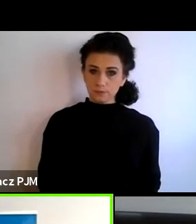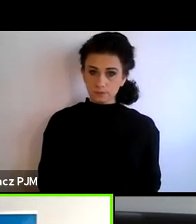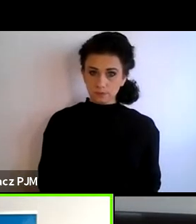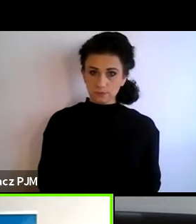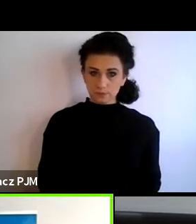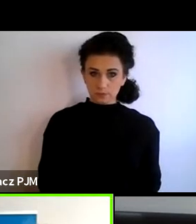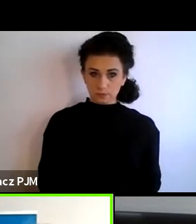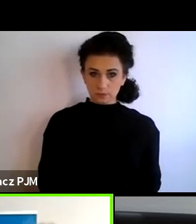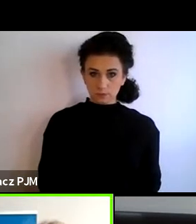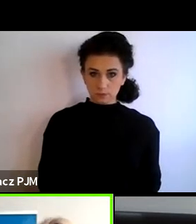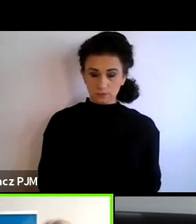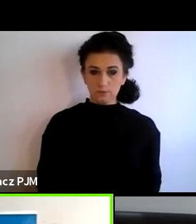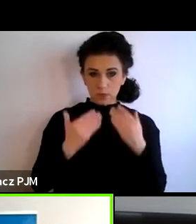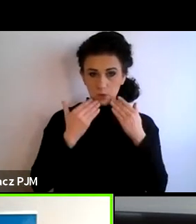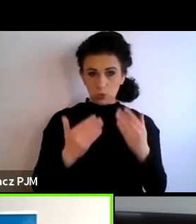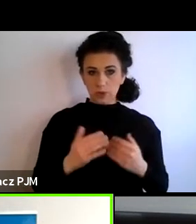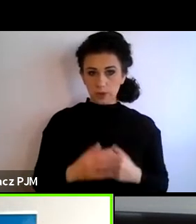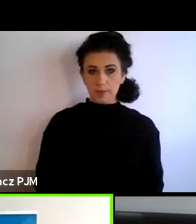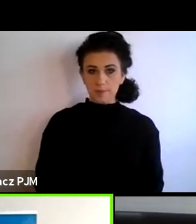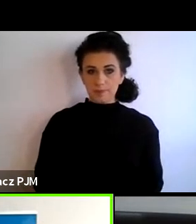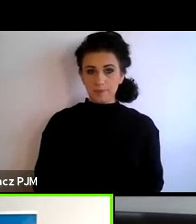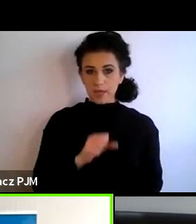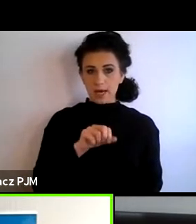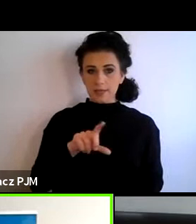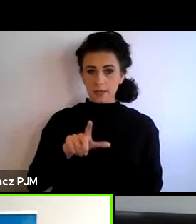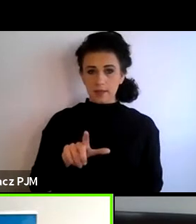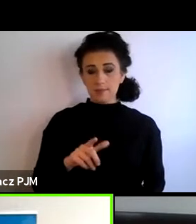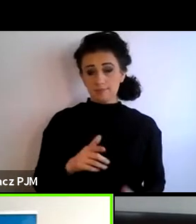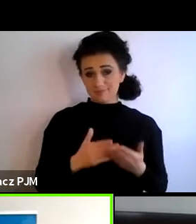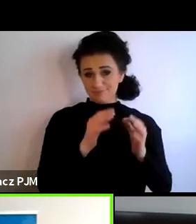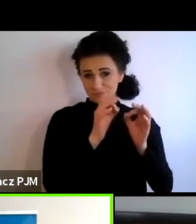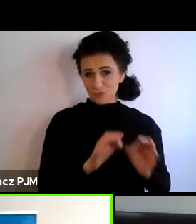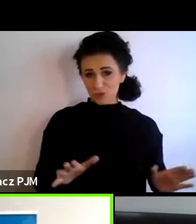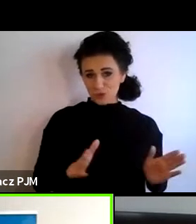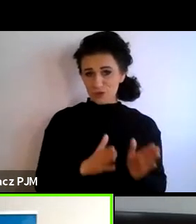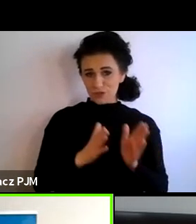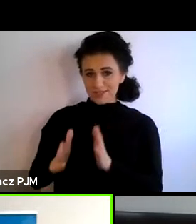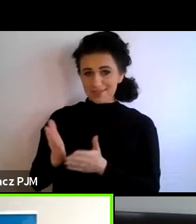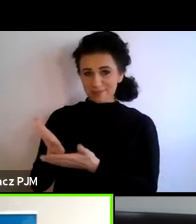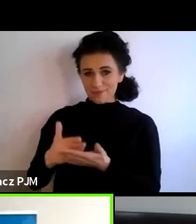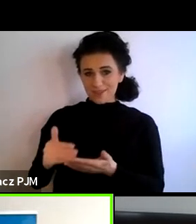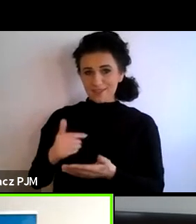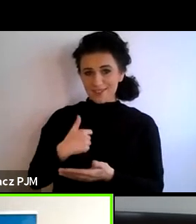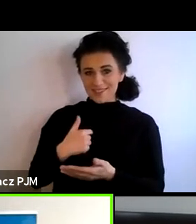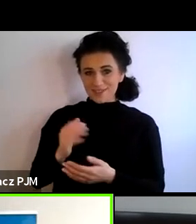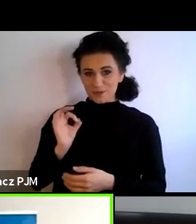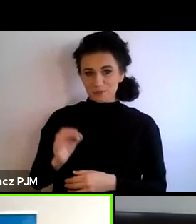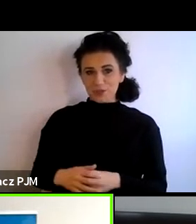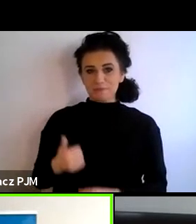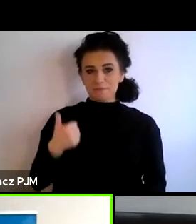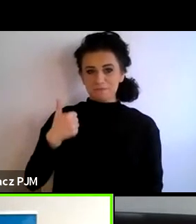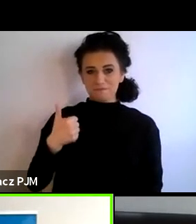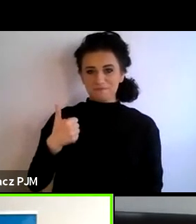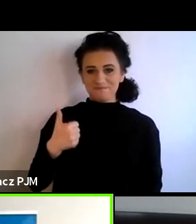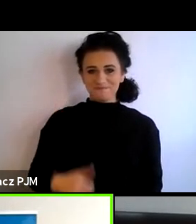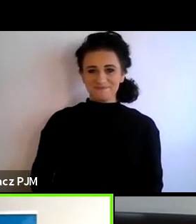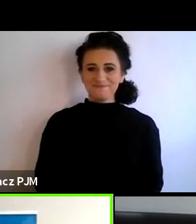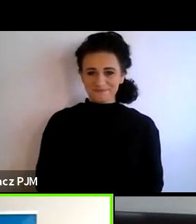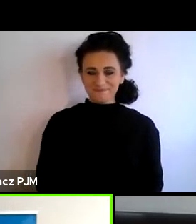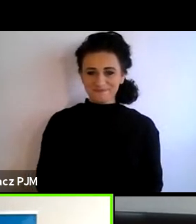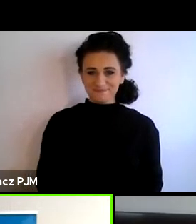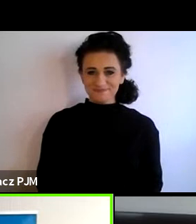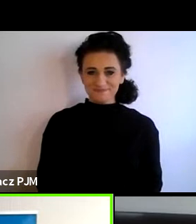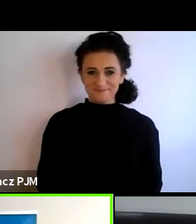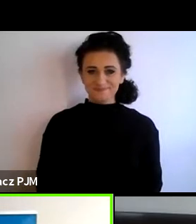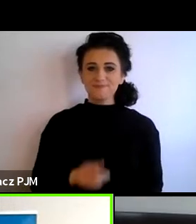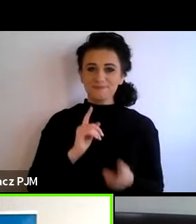Dziękujemy. Arielu, jeżeli pozwolisz, to płynnie przejdziemy do kolejnej części. Widzę kciuk w górze. Proszę Państwa, od wczoraj rozmawiamy